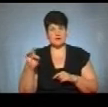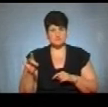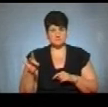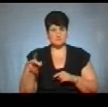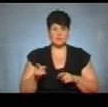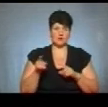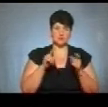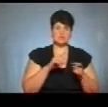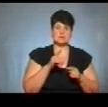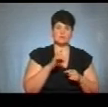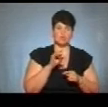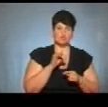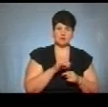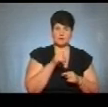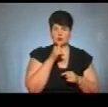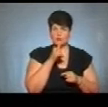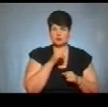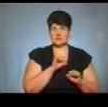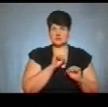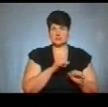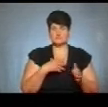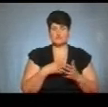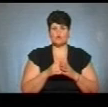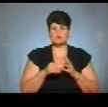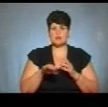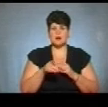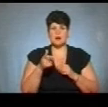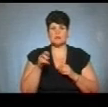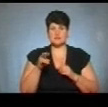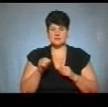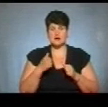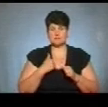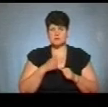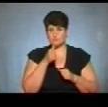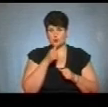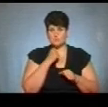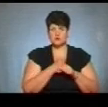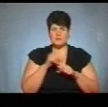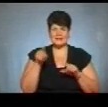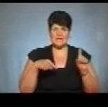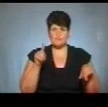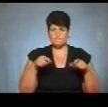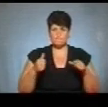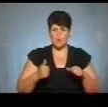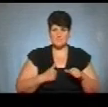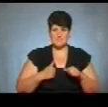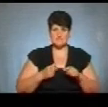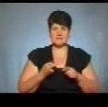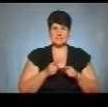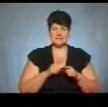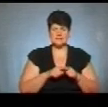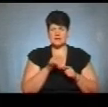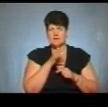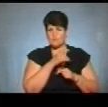через Збруч або спробувати відвоювати свою землю. Галицька армія спробувала здійснити мобілізацію і на мобілізаційний заклик на